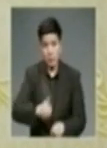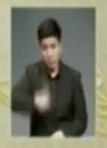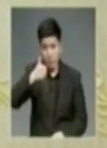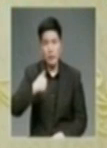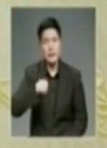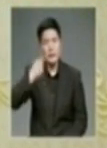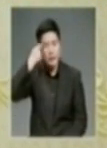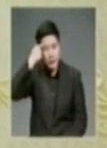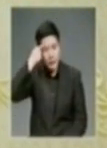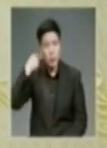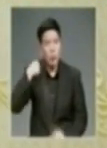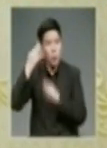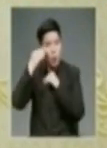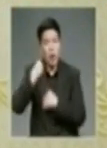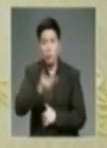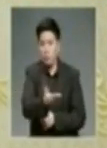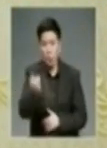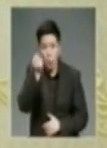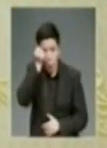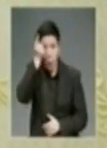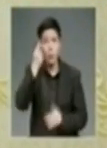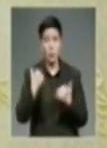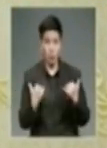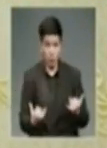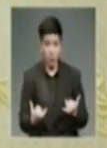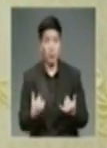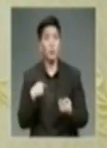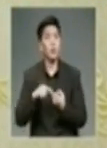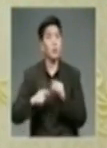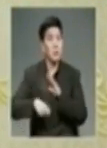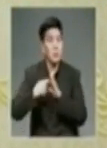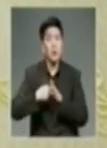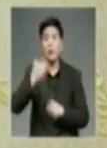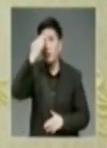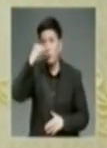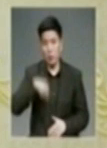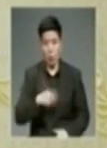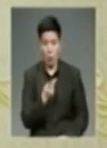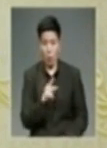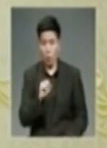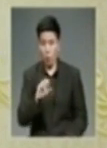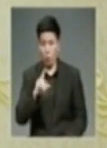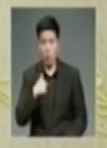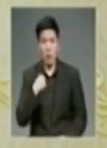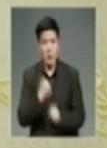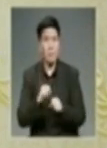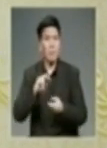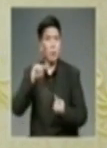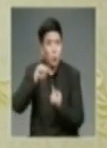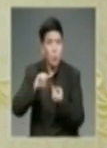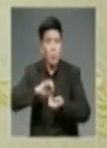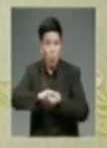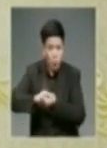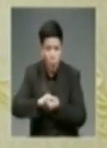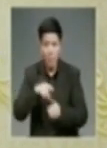ก็หวังอย่างยิ่งว่าทุกคนน่าจะเข้าใจในจุดนี้นะครับในวันนี้สาเหตุที่ทำไมทางคสช.ต้องดำเนินการในเรื่องปรองดองก็เพราะว่า